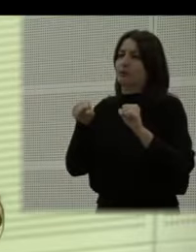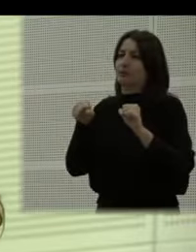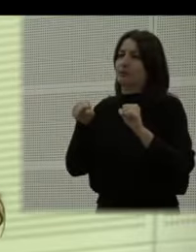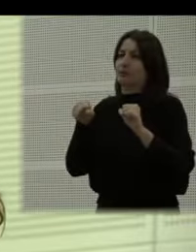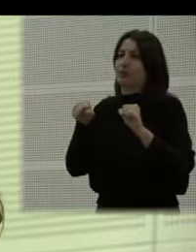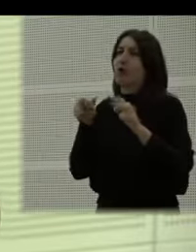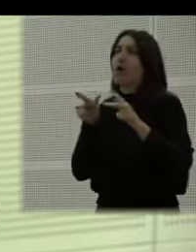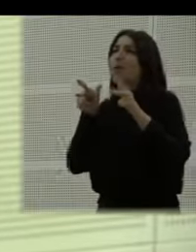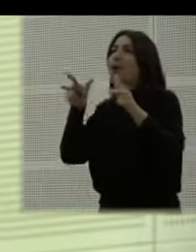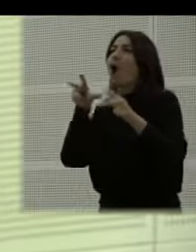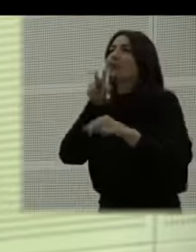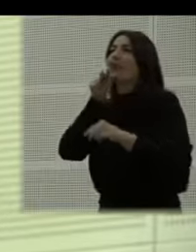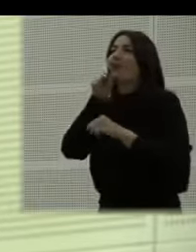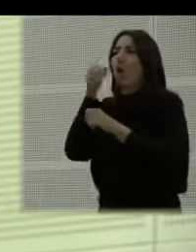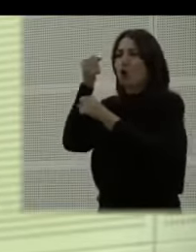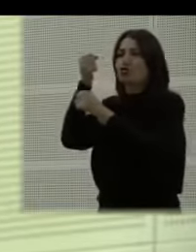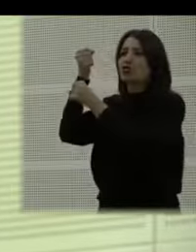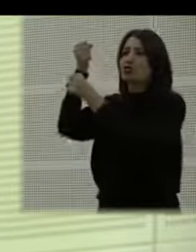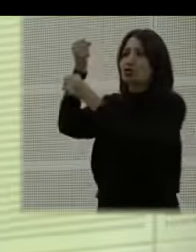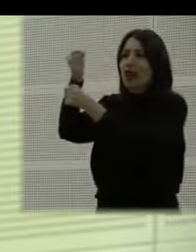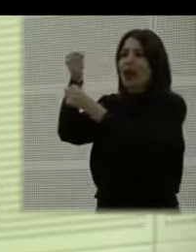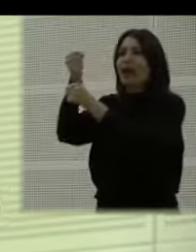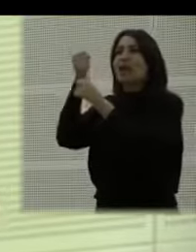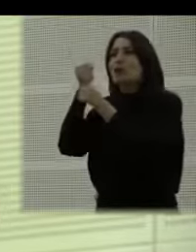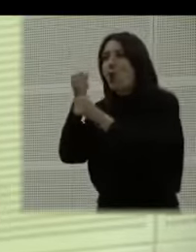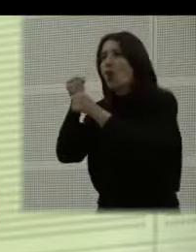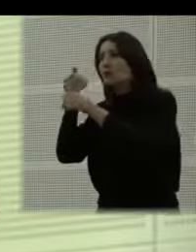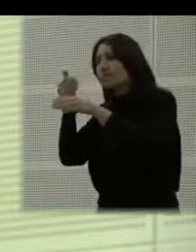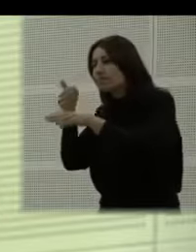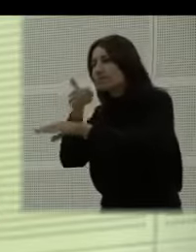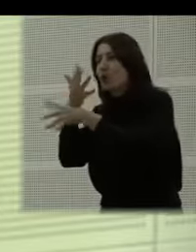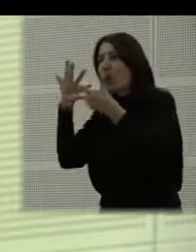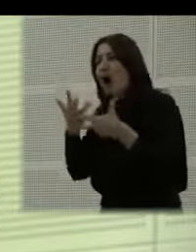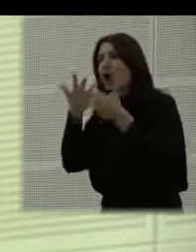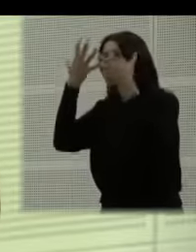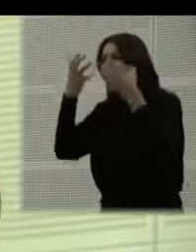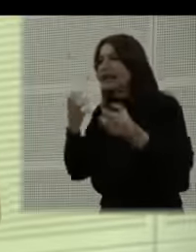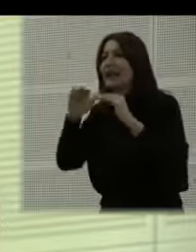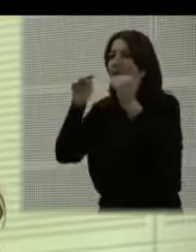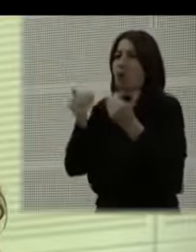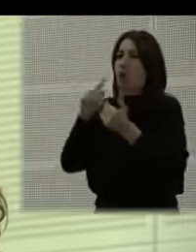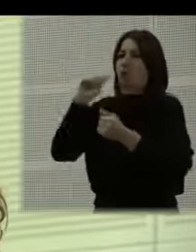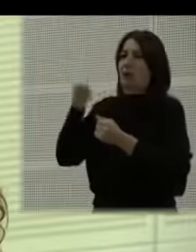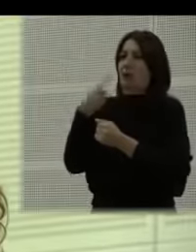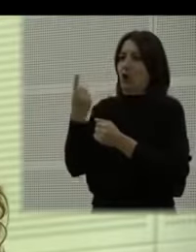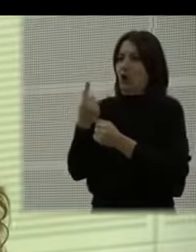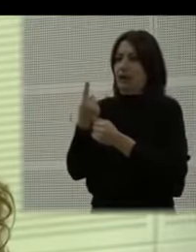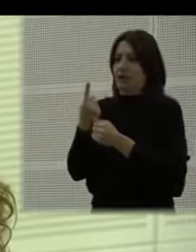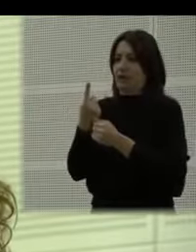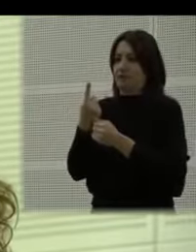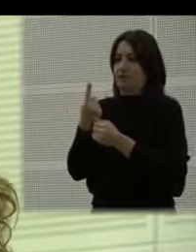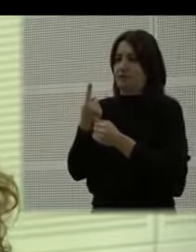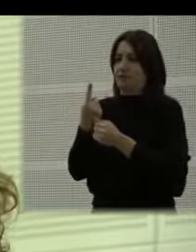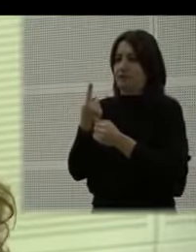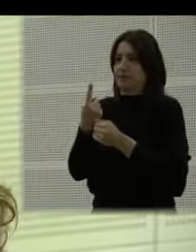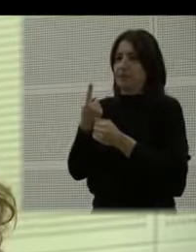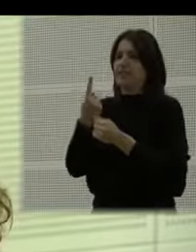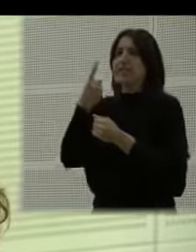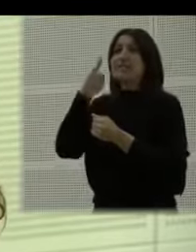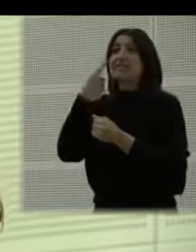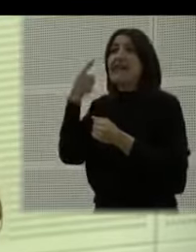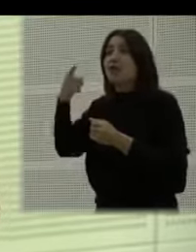portavoce e può incidere per ottenere un mondo migliore. Se ogni volta che